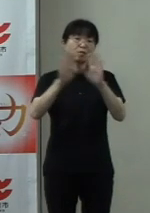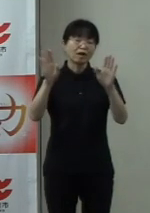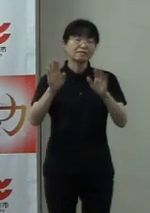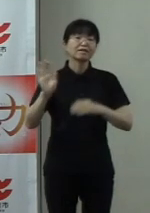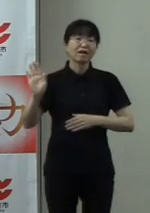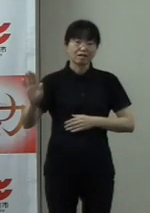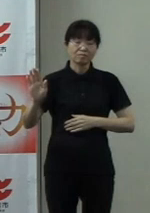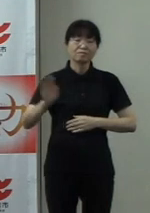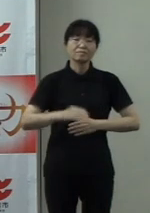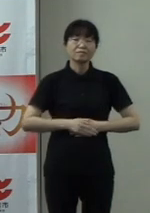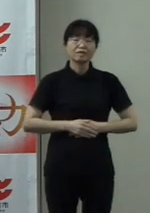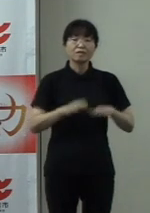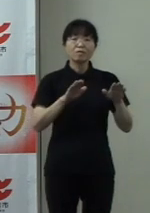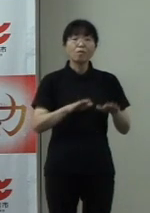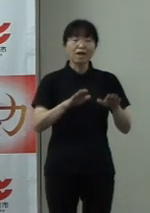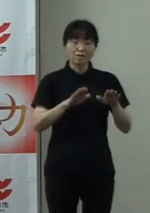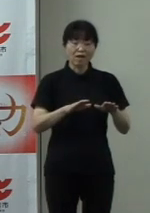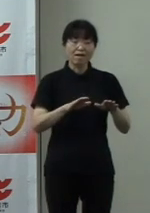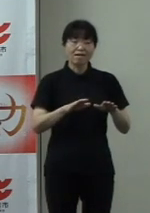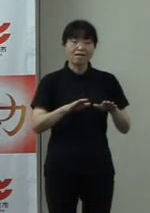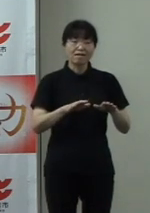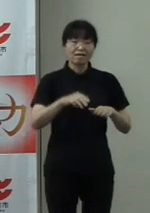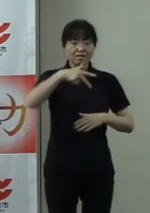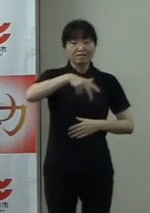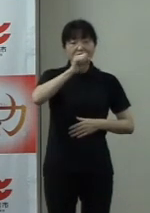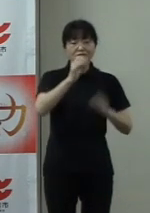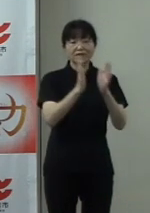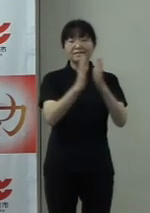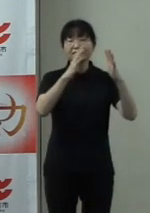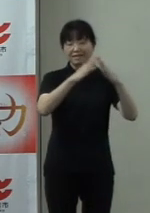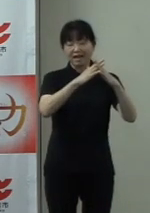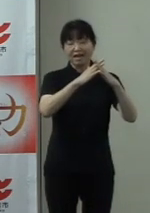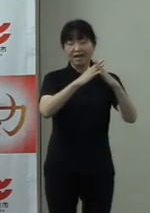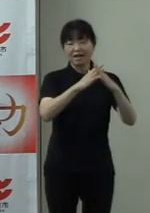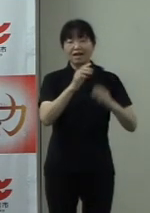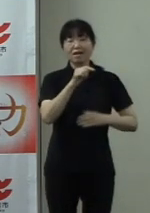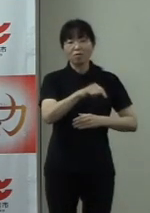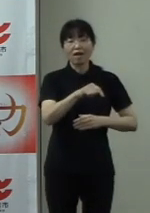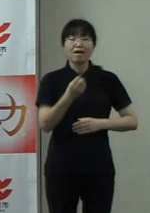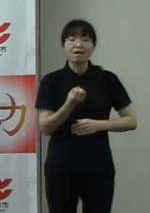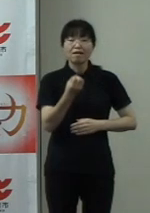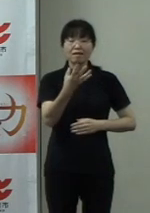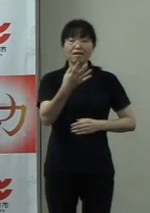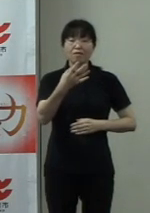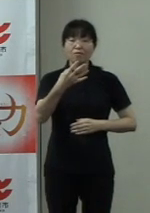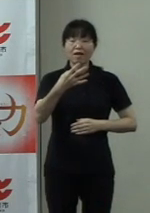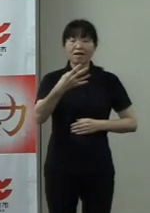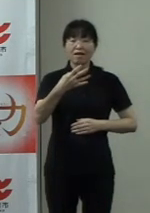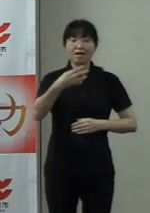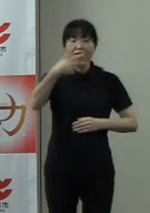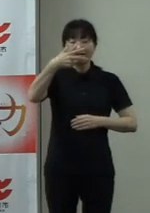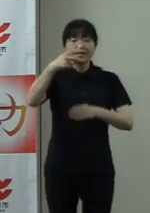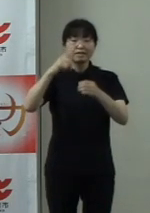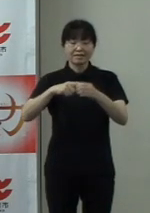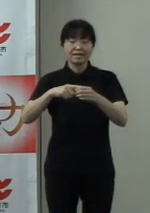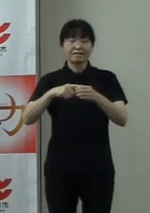ども、今回は先ほど言いました、須佐神社、こちらが令和7年4月